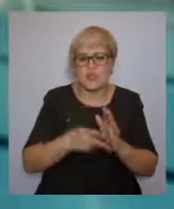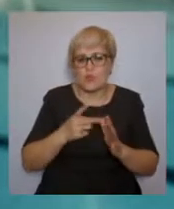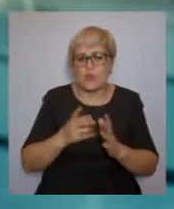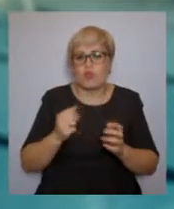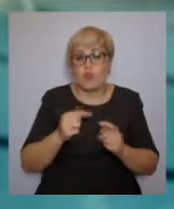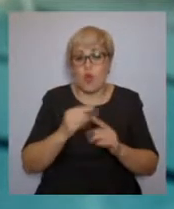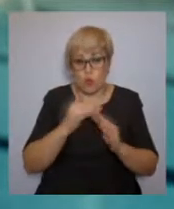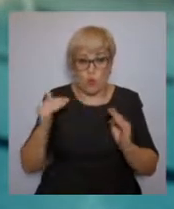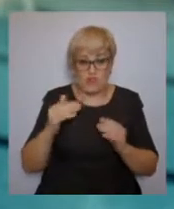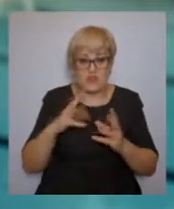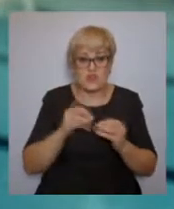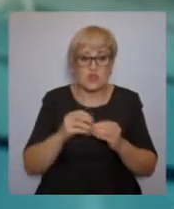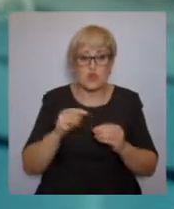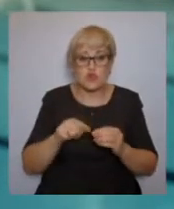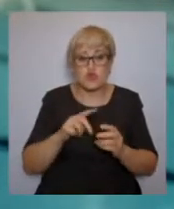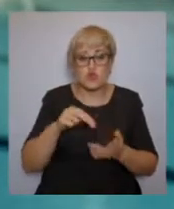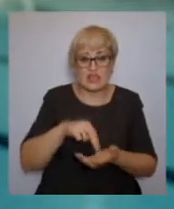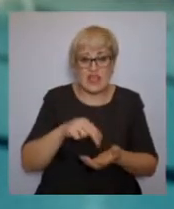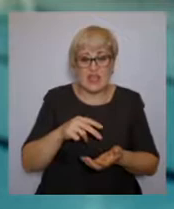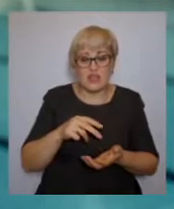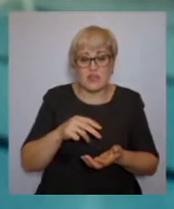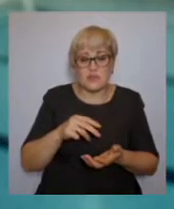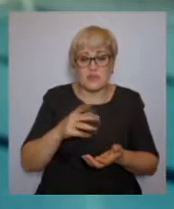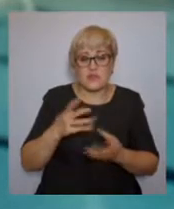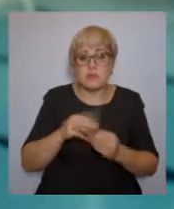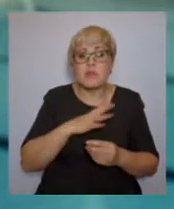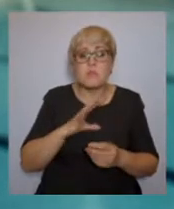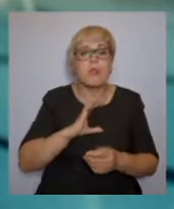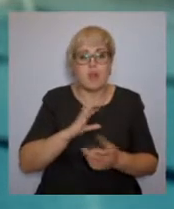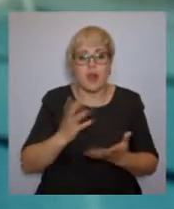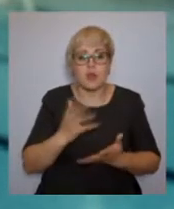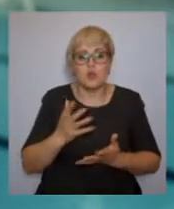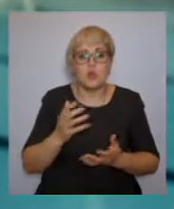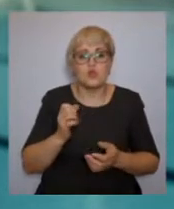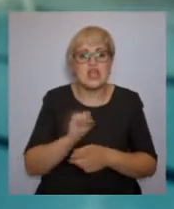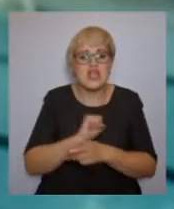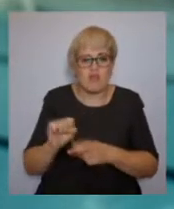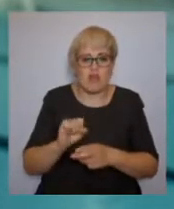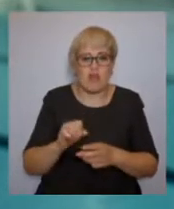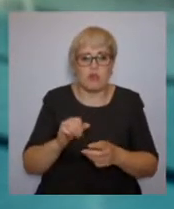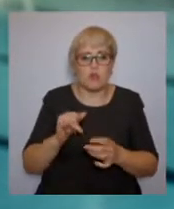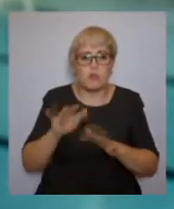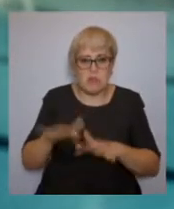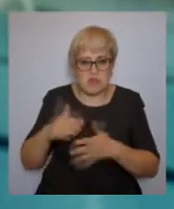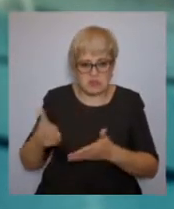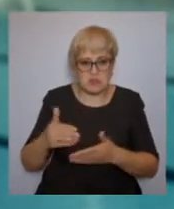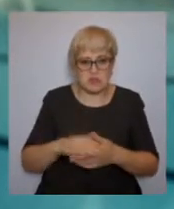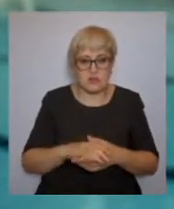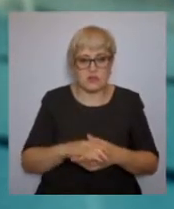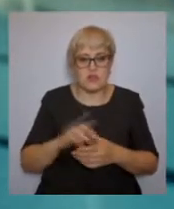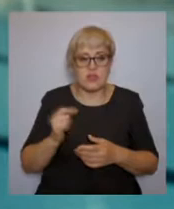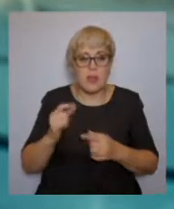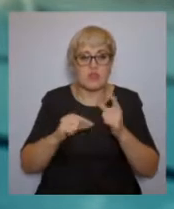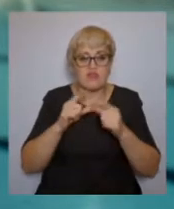на уровне всего вот этого стоит все медалей которые завоевали уже местные воспитанниц на 1 как россии